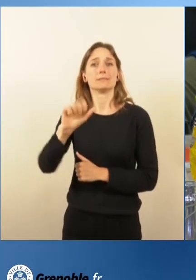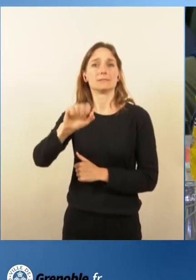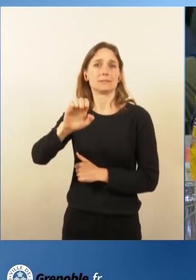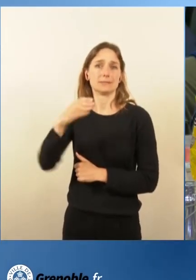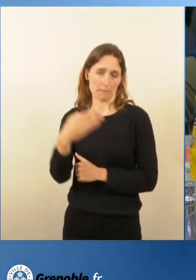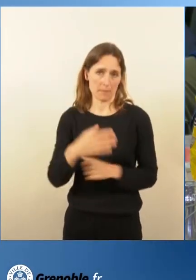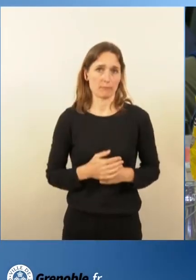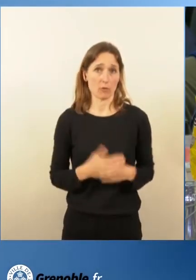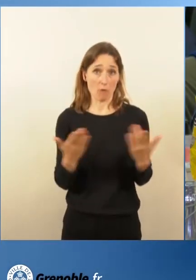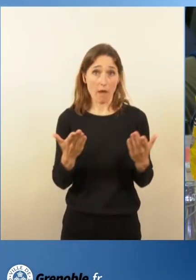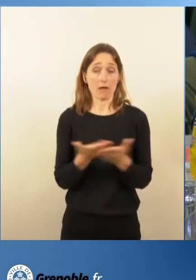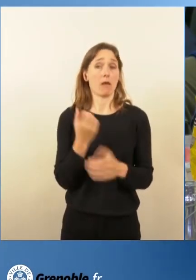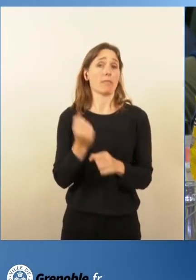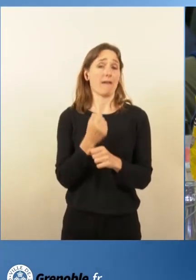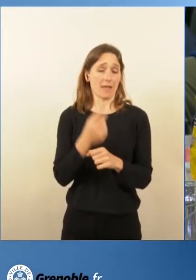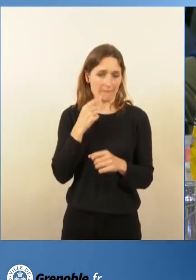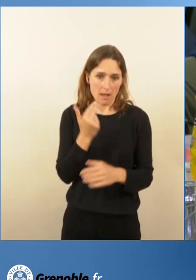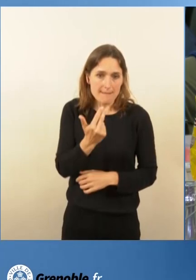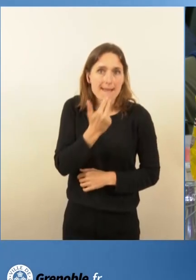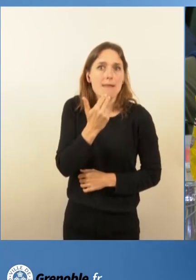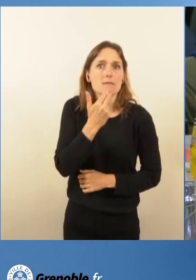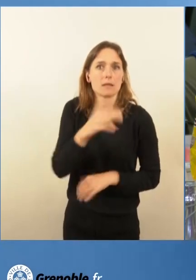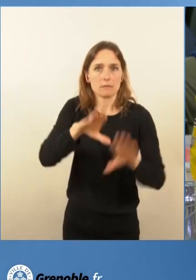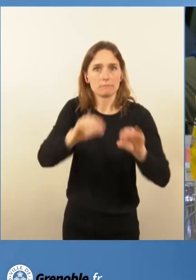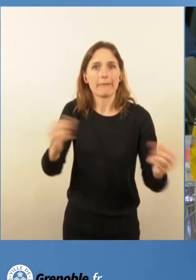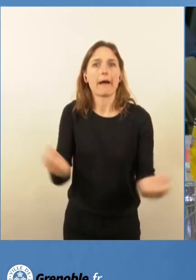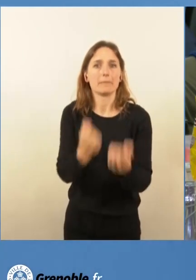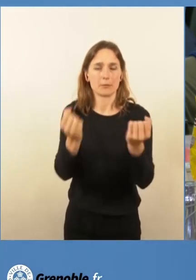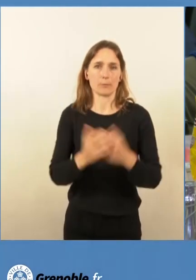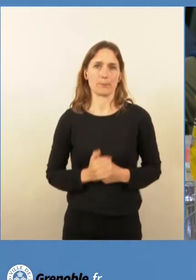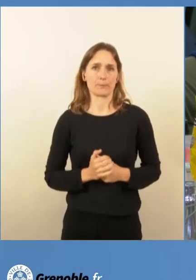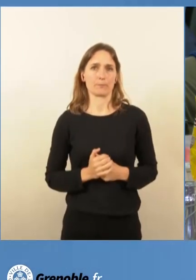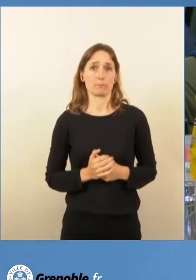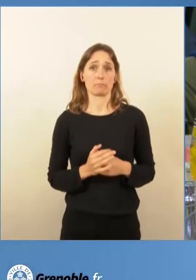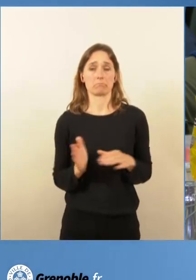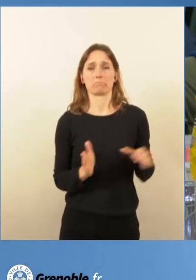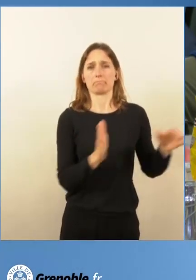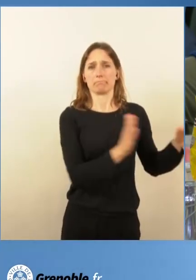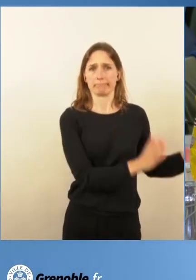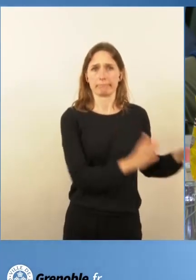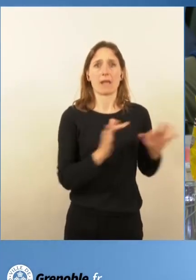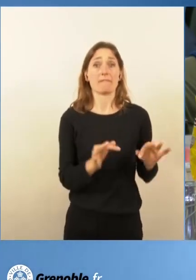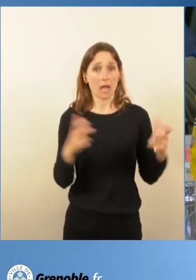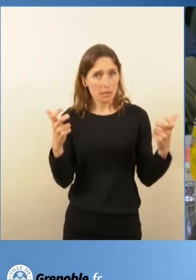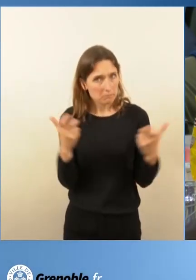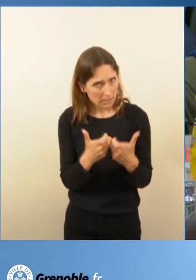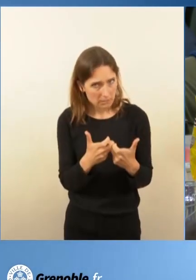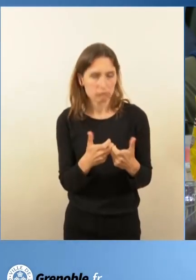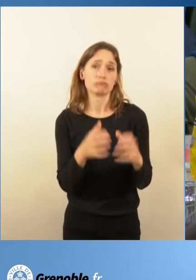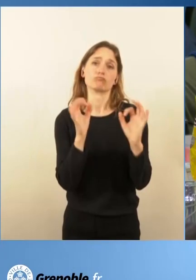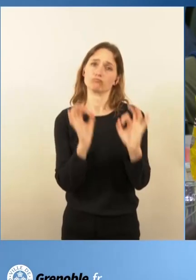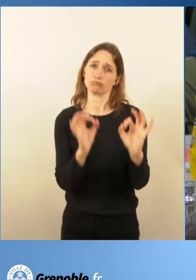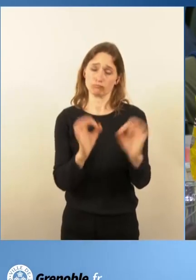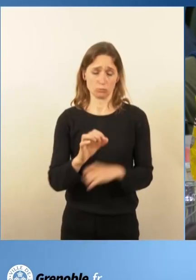voilà pour le travail sur la qualité alors à propos des tarifs oui tout à fait tous